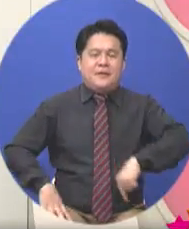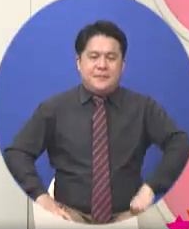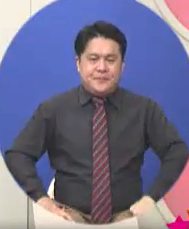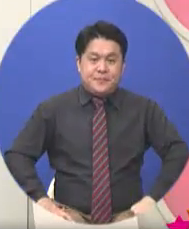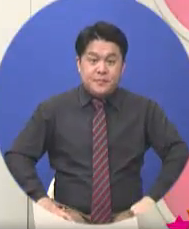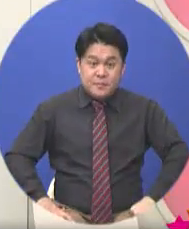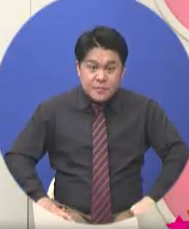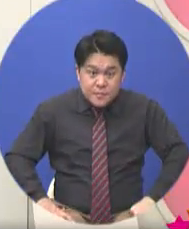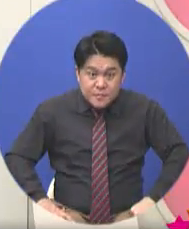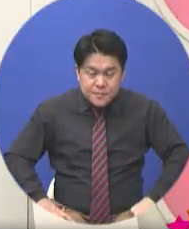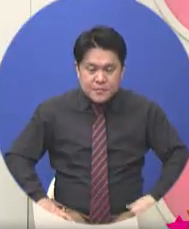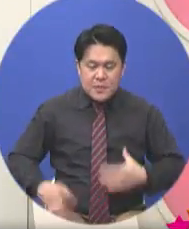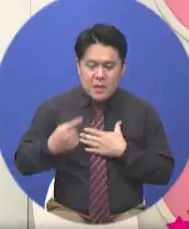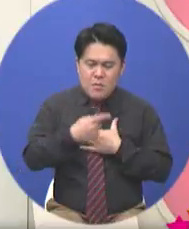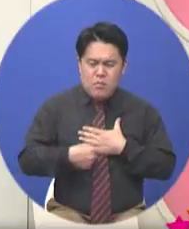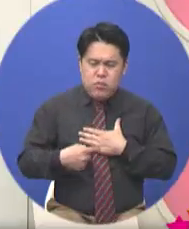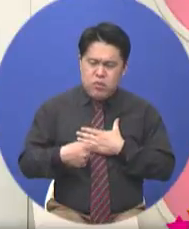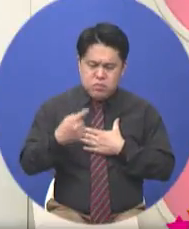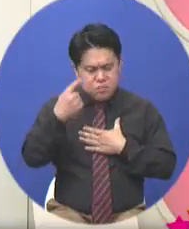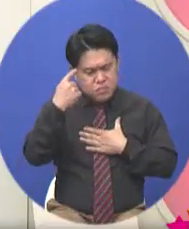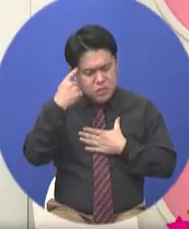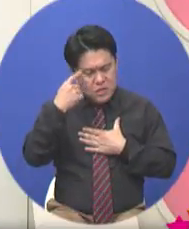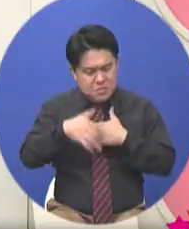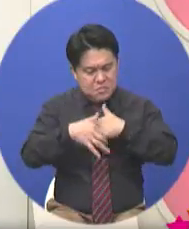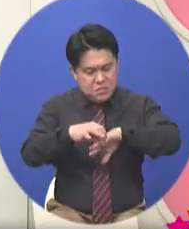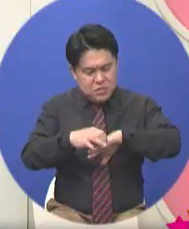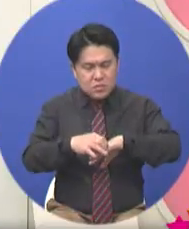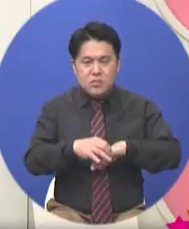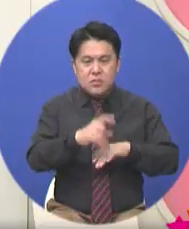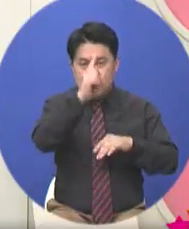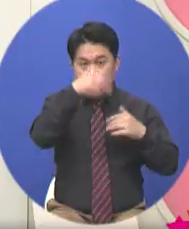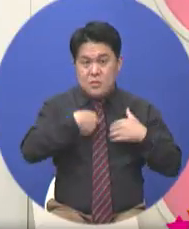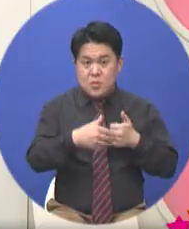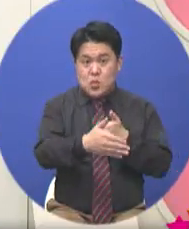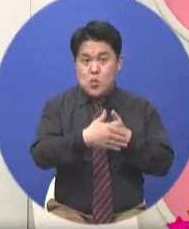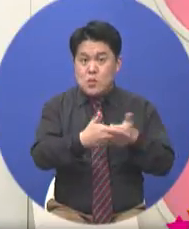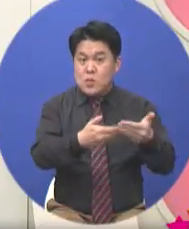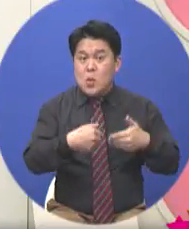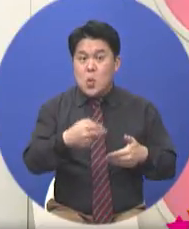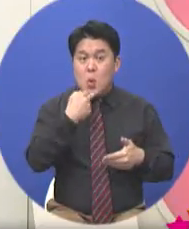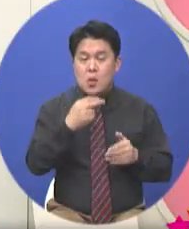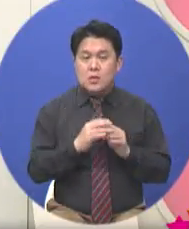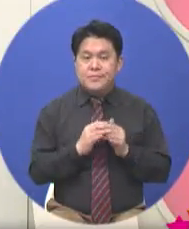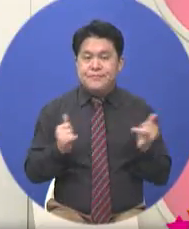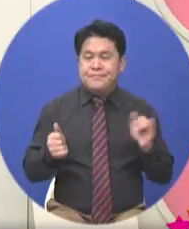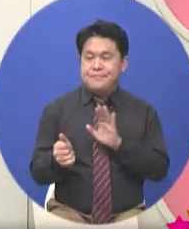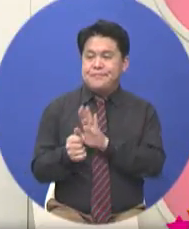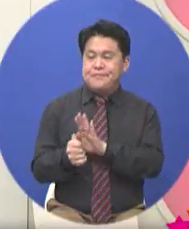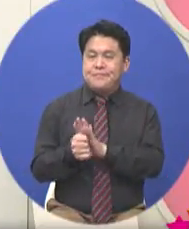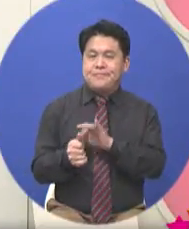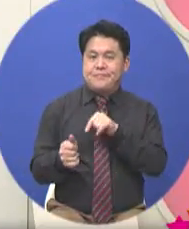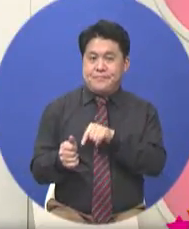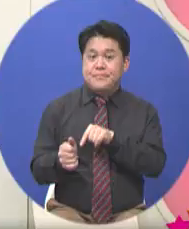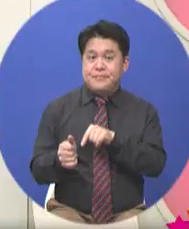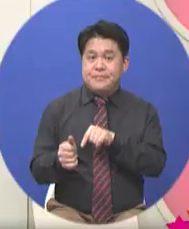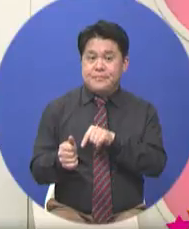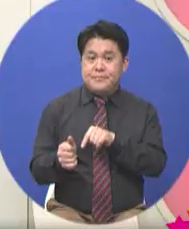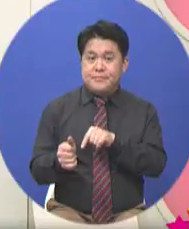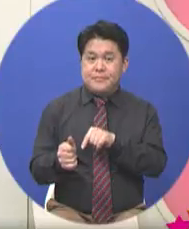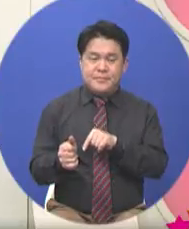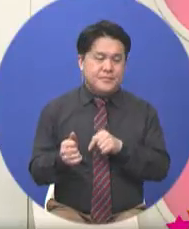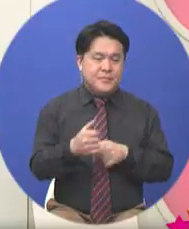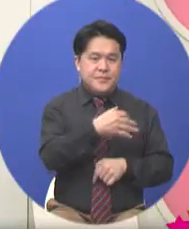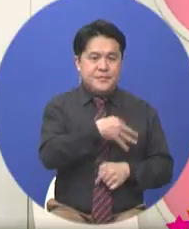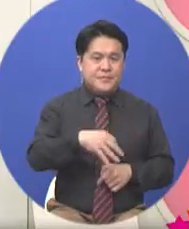네. 장애가 있지만 지자체에서 지원을 받지 못해서 네. 주민들 지원으로 보조금을 받을 수